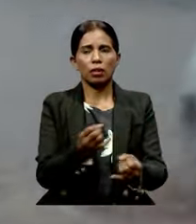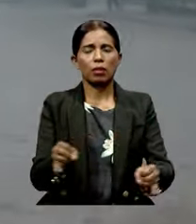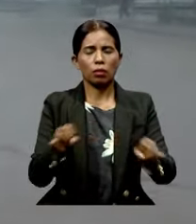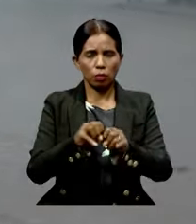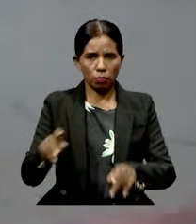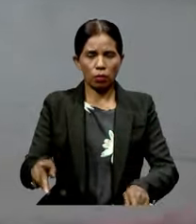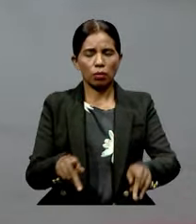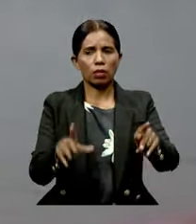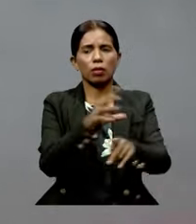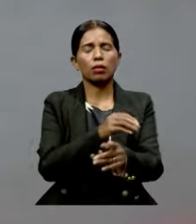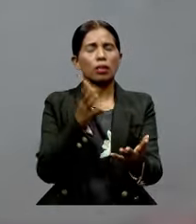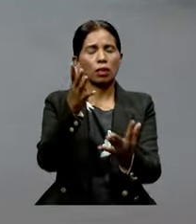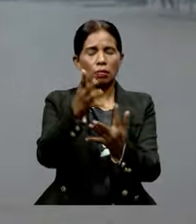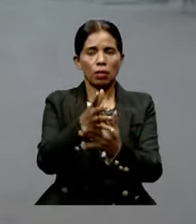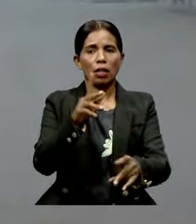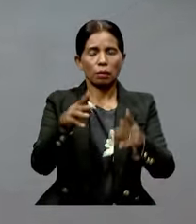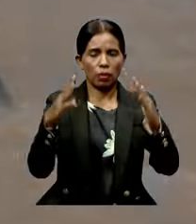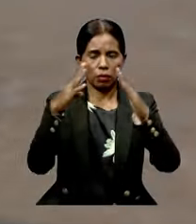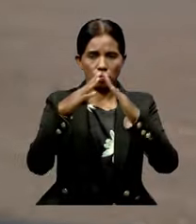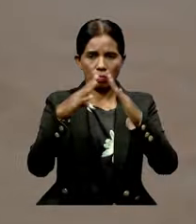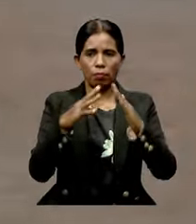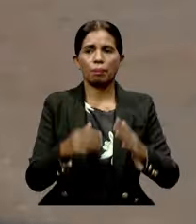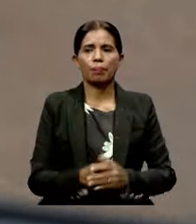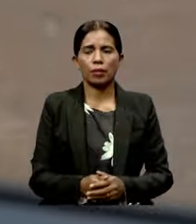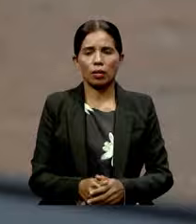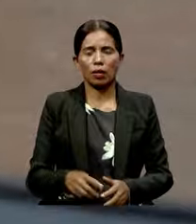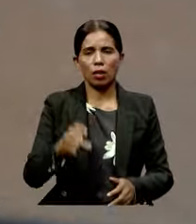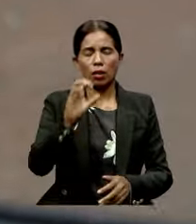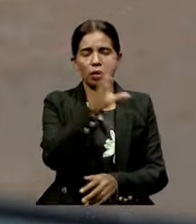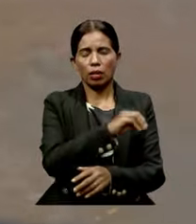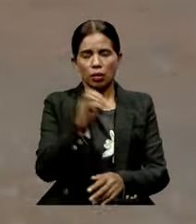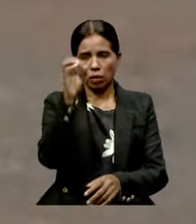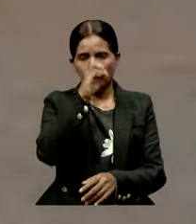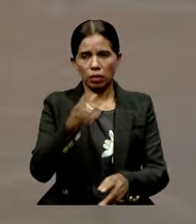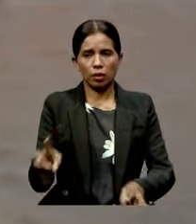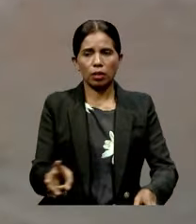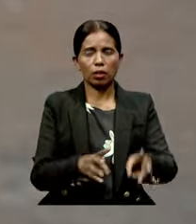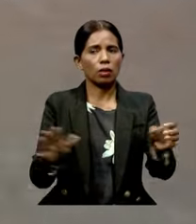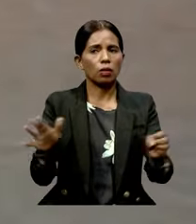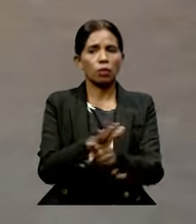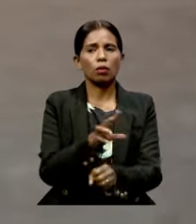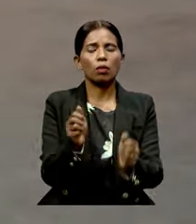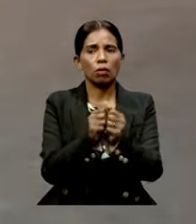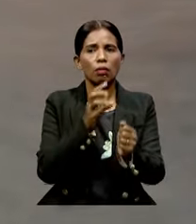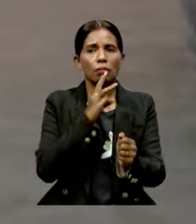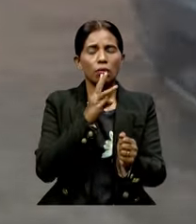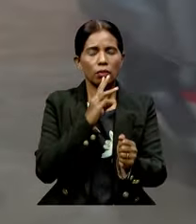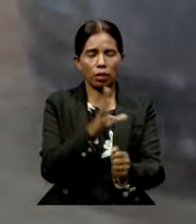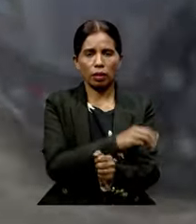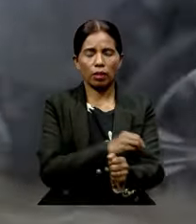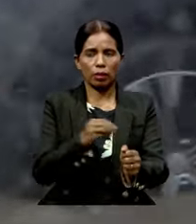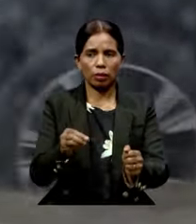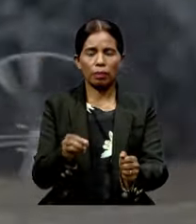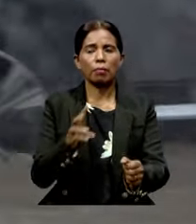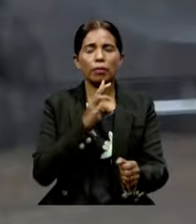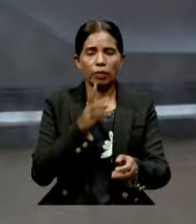publik balung notama mos ba komunidade ne uma. Tuir observasang jemeni dalan sira nebe nakon hobe kauza usi waleta sira nebe